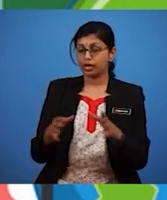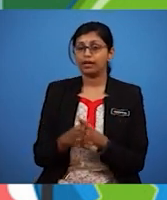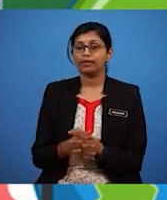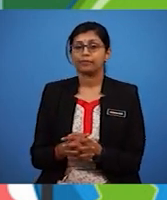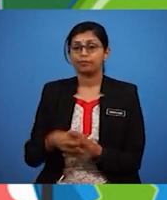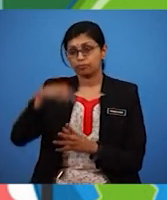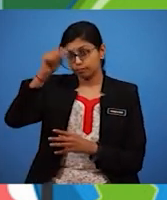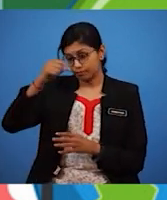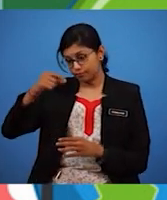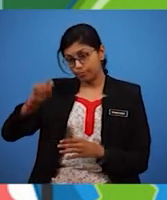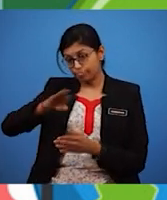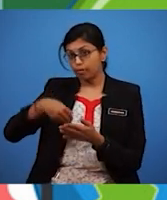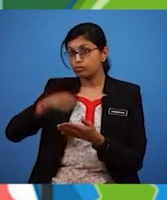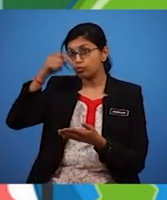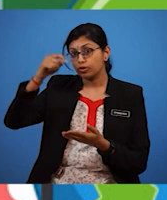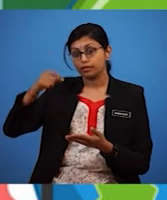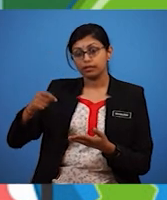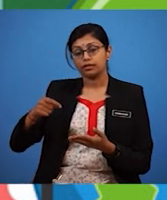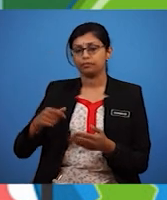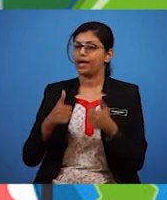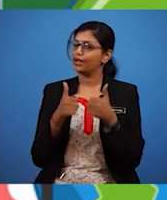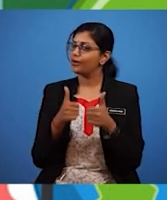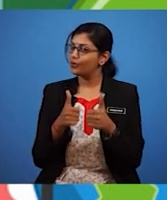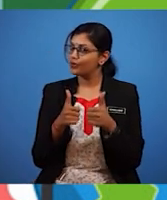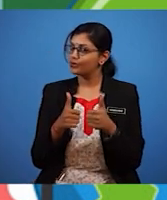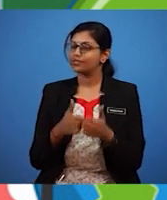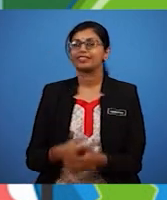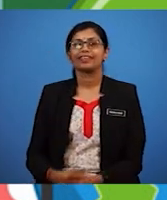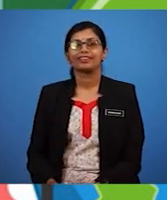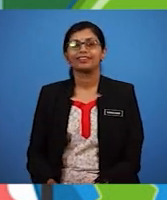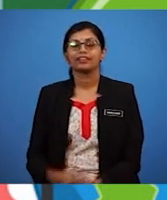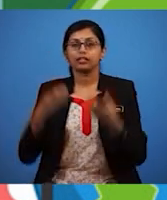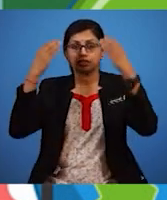dapat menguasainya? Bagus!